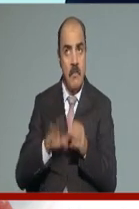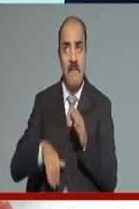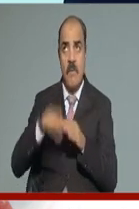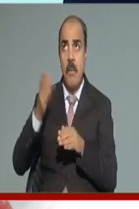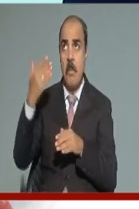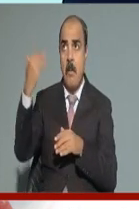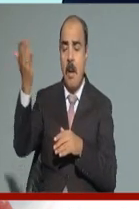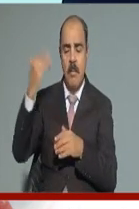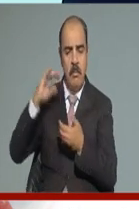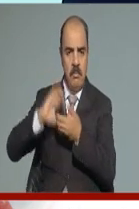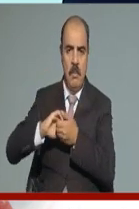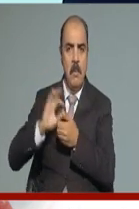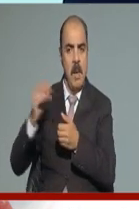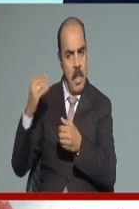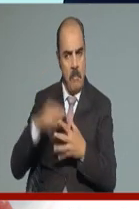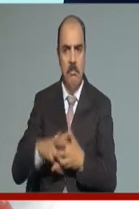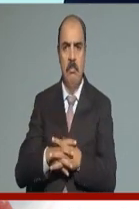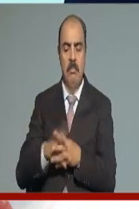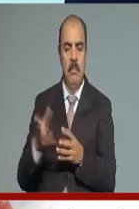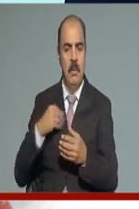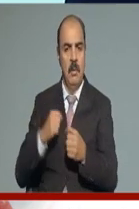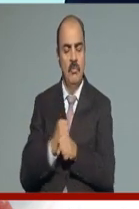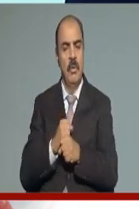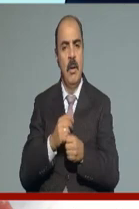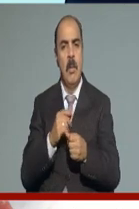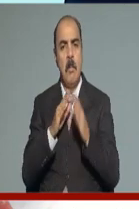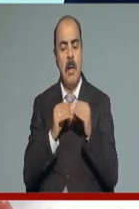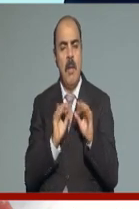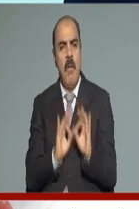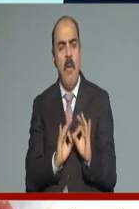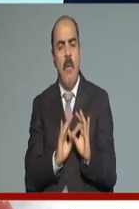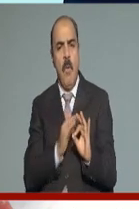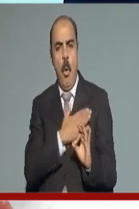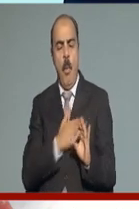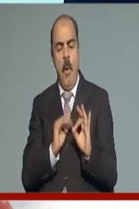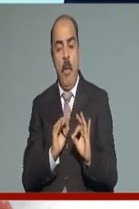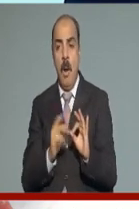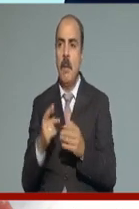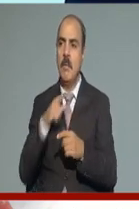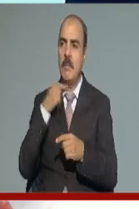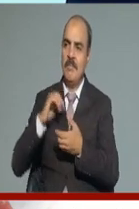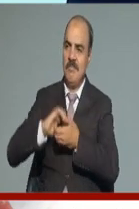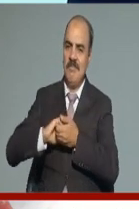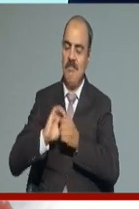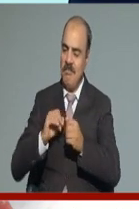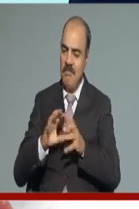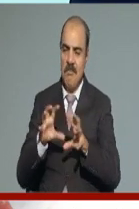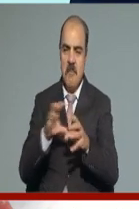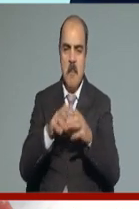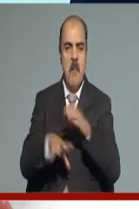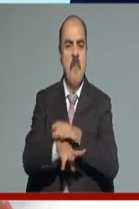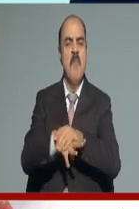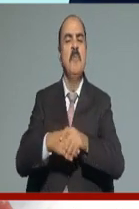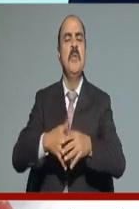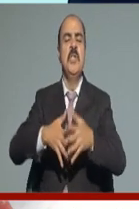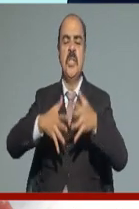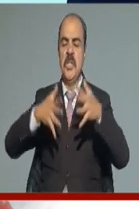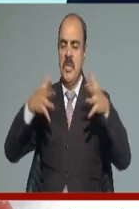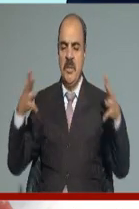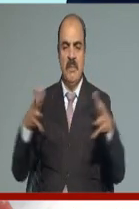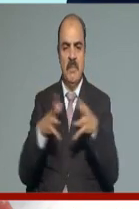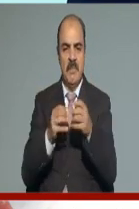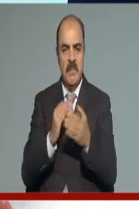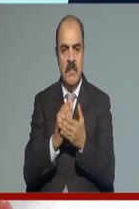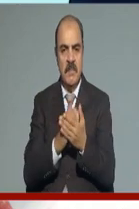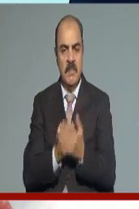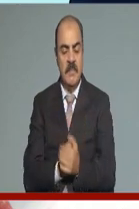عشان هو اللي يدخل النهارده يعظم العائد على هذه الاستثمارات فاحنا بنتكلم النهارده على مجموعه من مشروعات كبرى بالشراكه